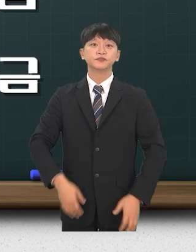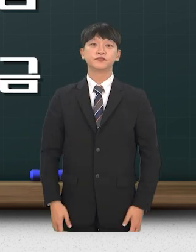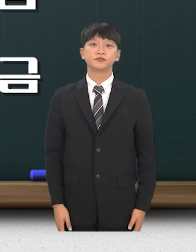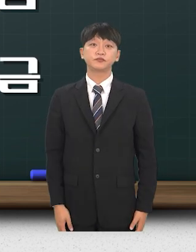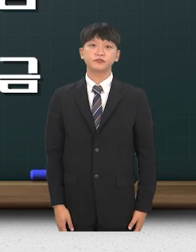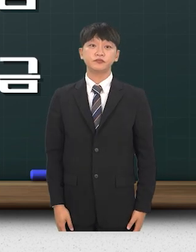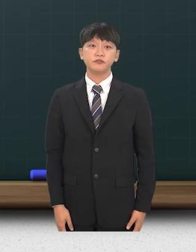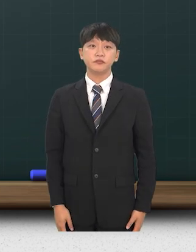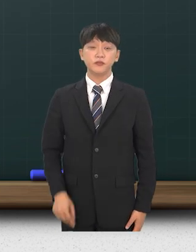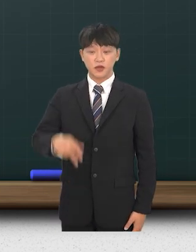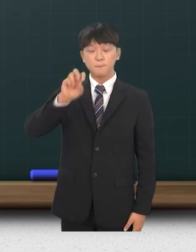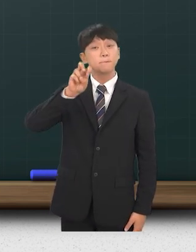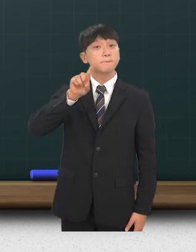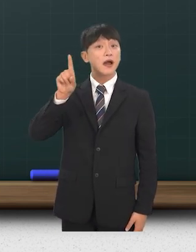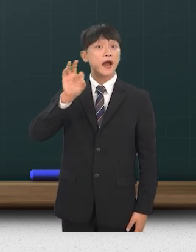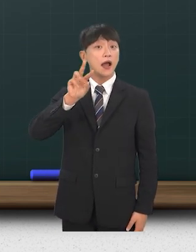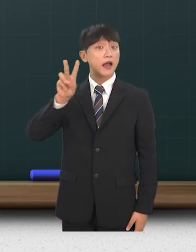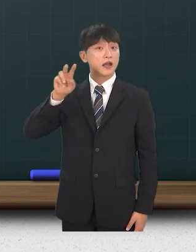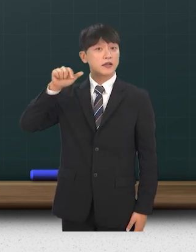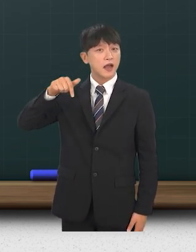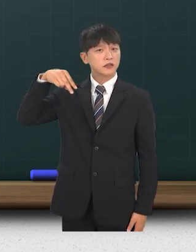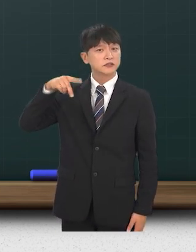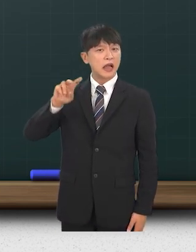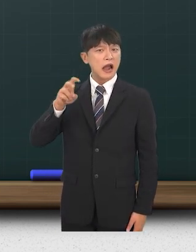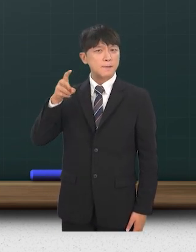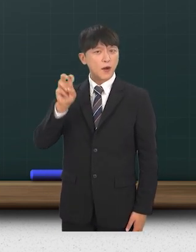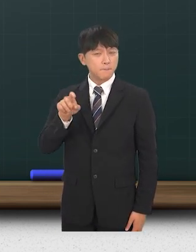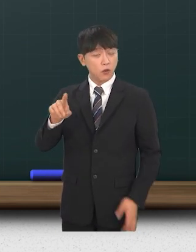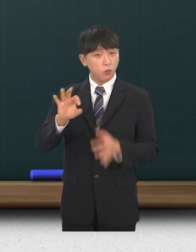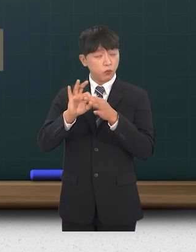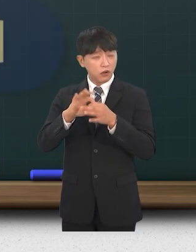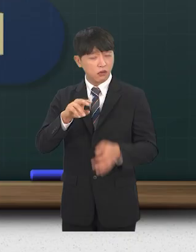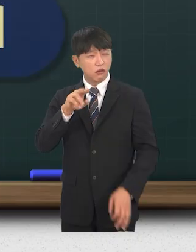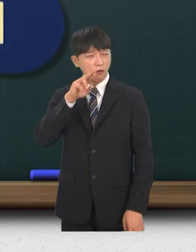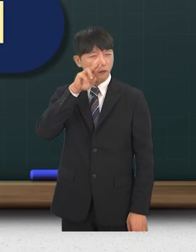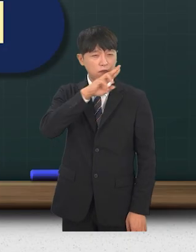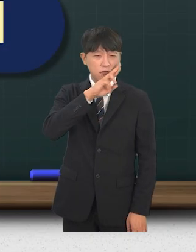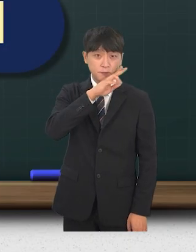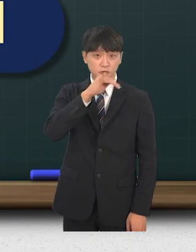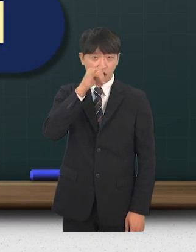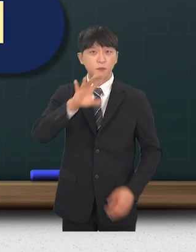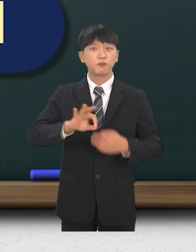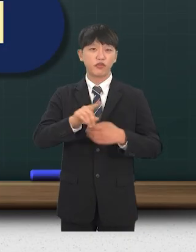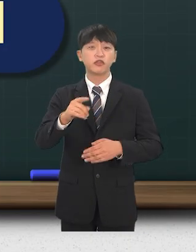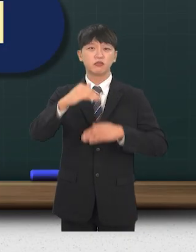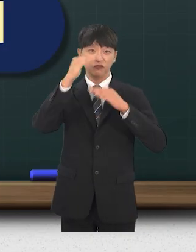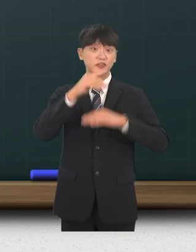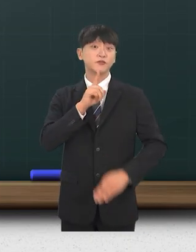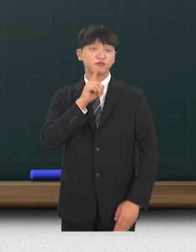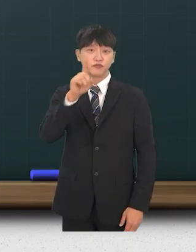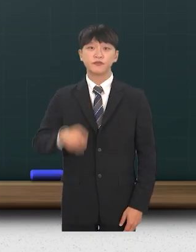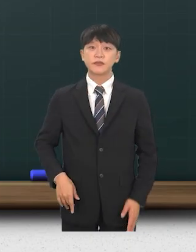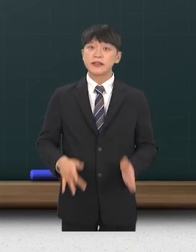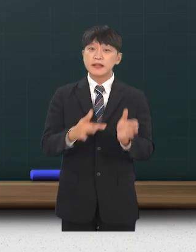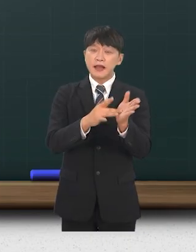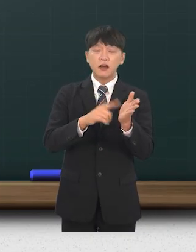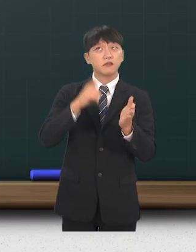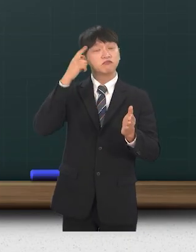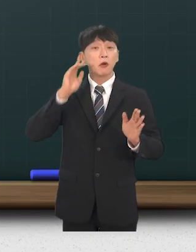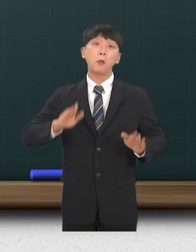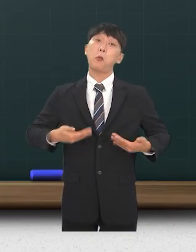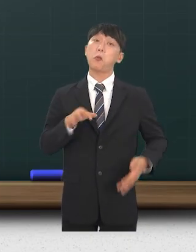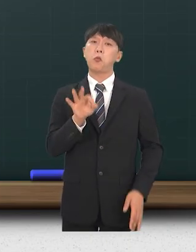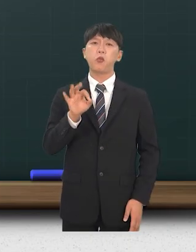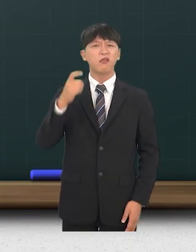받을 수 있습니다. 주변에 마약 사범으로 의심되는 이가 있나요? 아래의 기관에 꼭 신고하세요. 마약에 대한 인식을